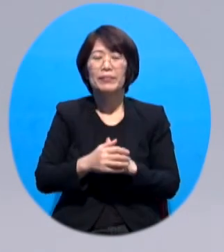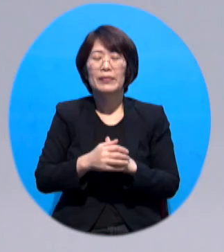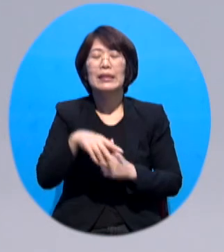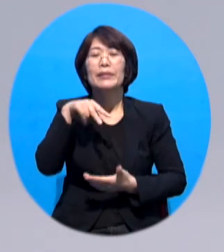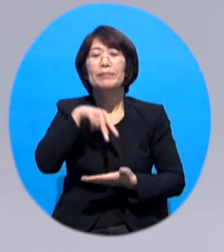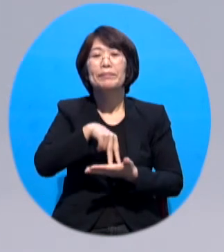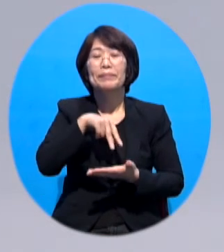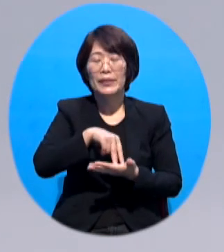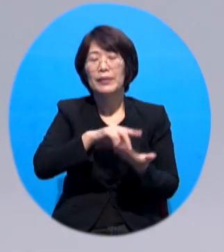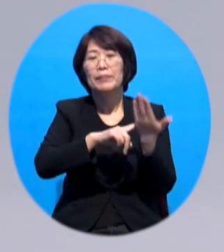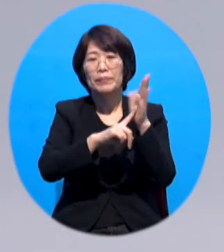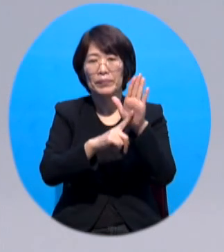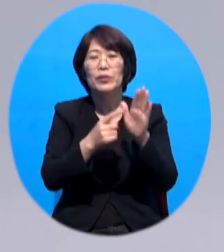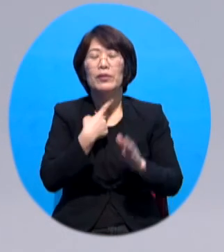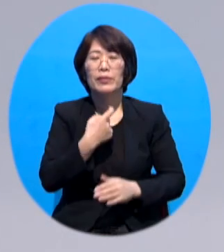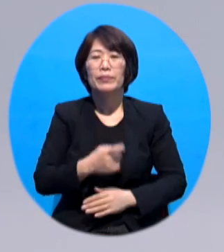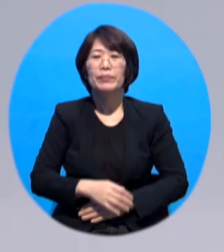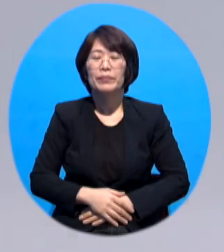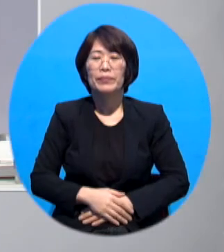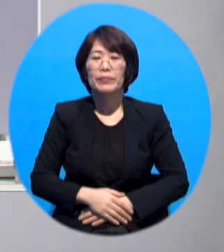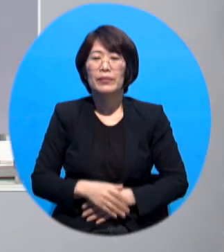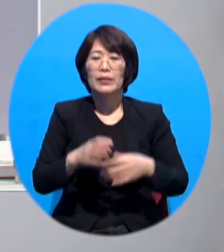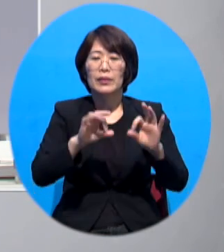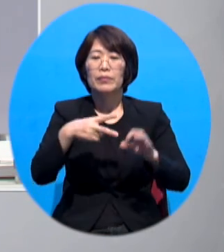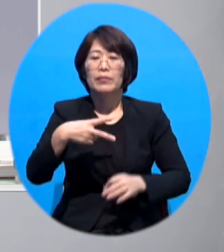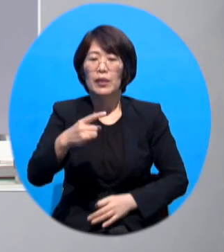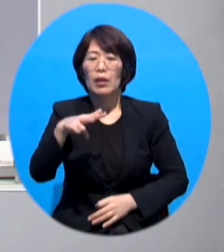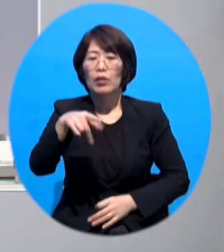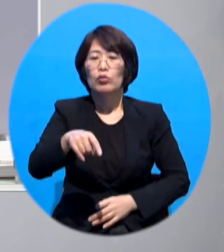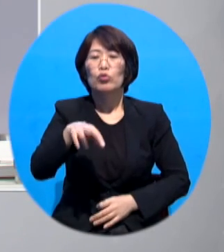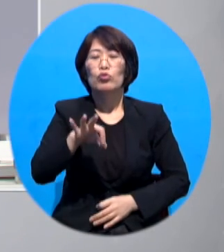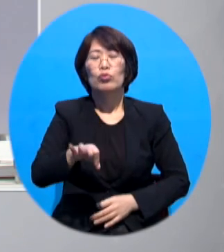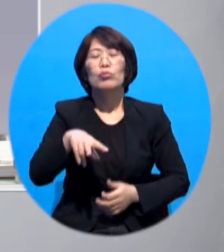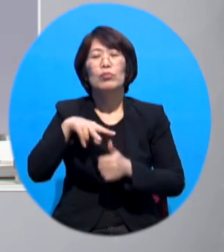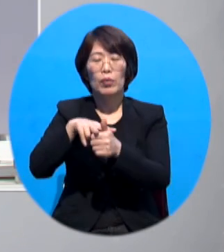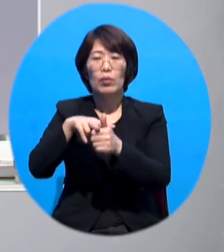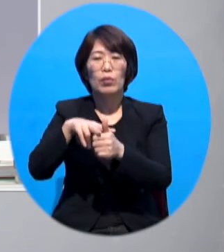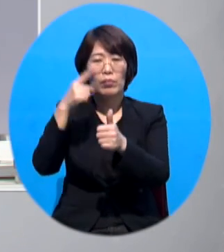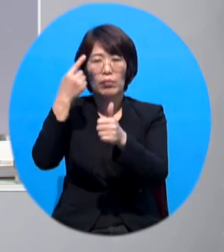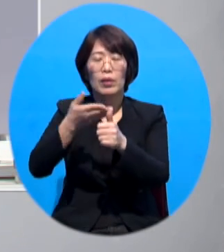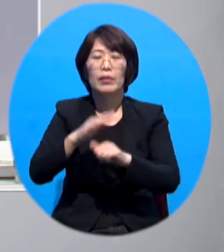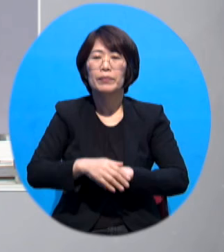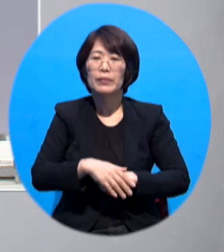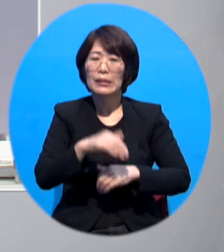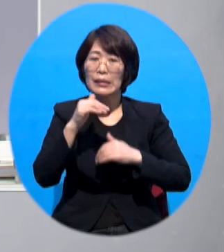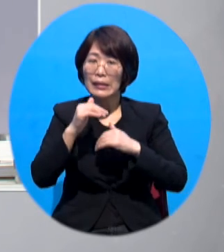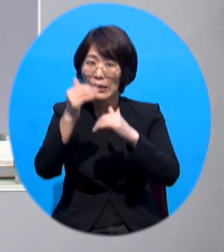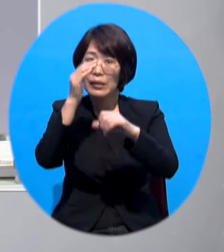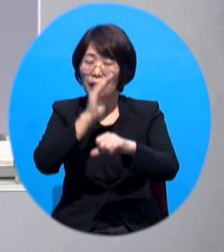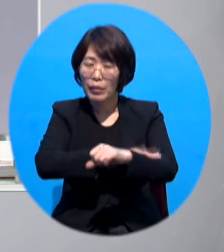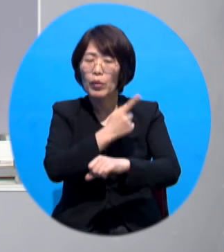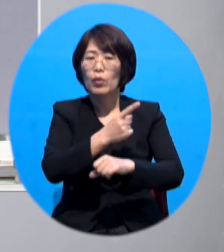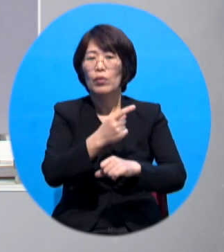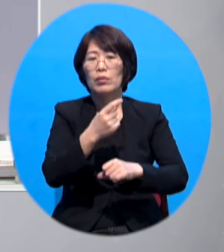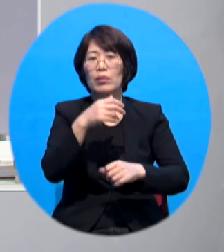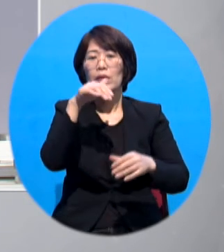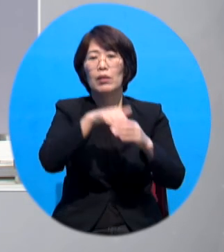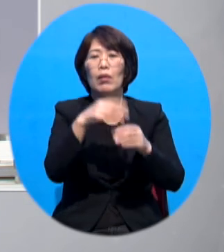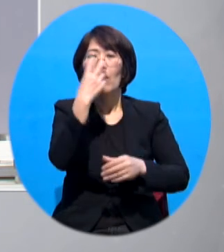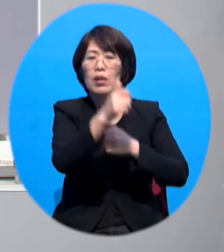입장을 밝혔던 것입니다 4 김대중 후보 보충 줄만 30초 드리겠습니다 그 과정이 잘못되서 선관위에서